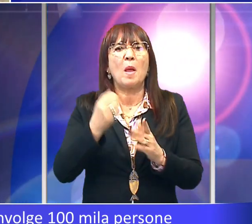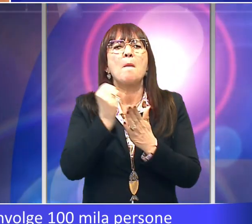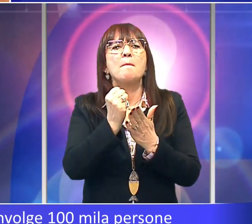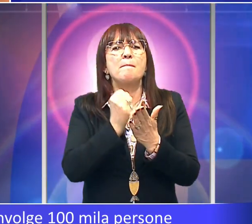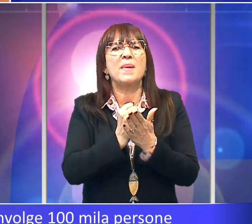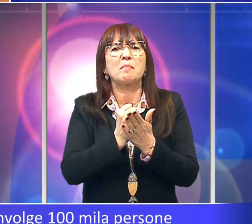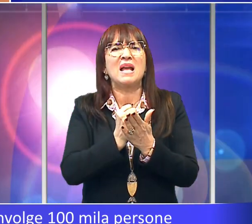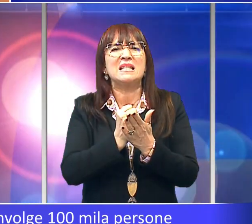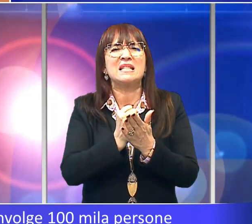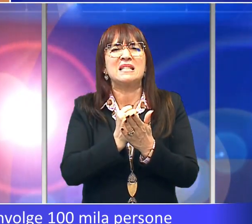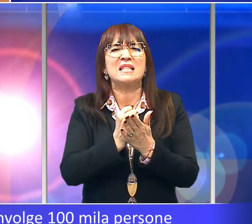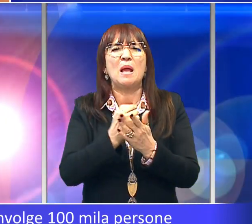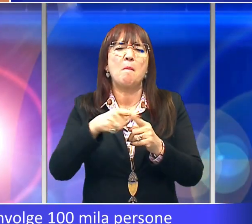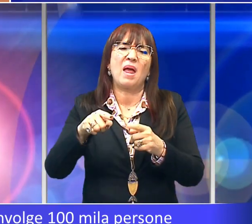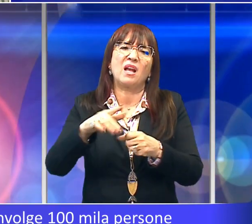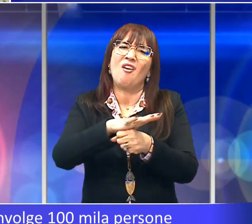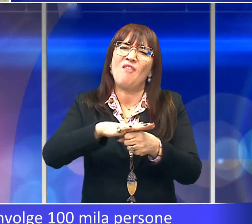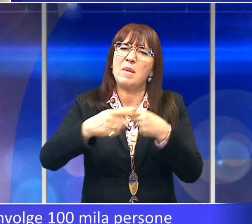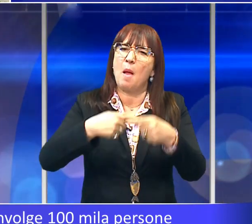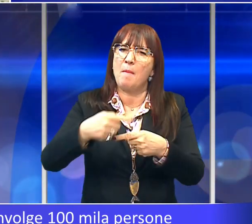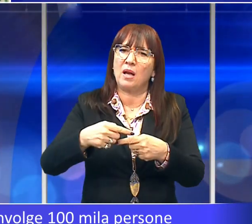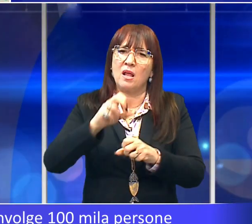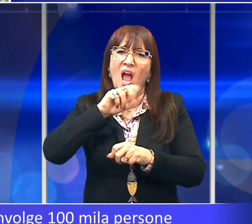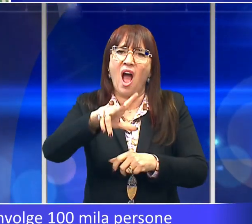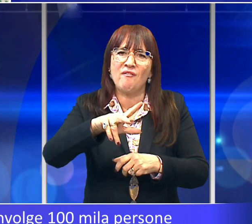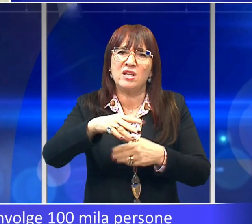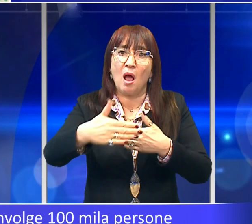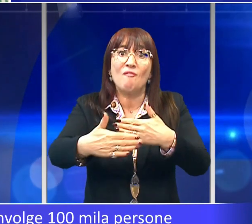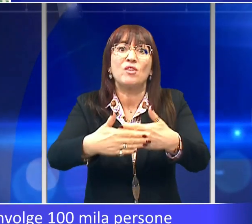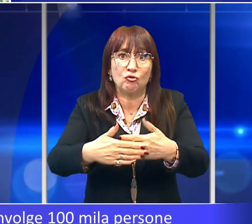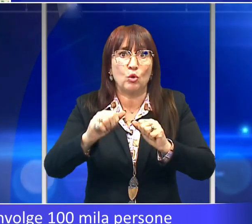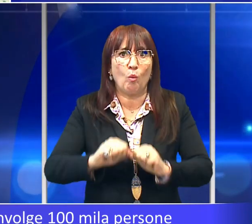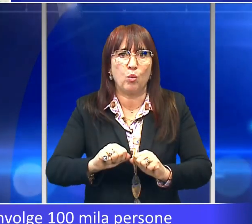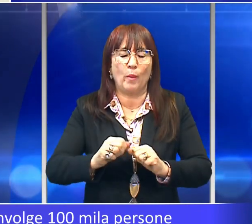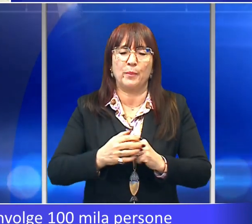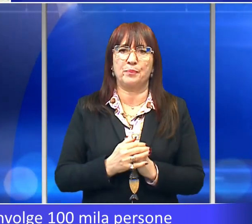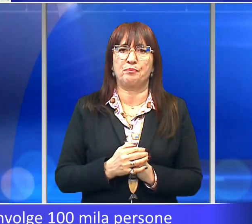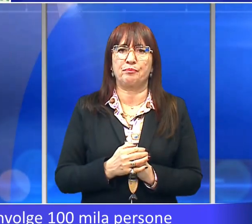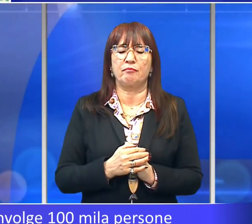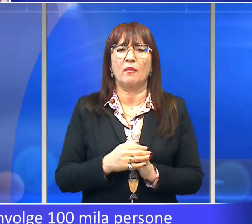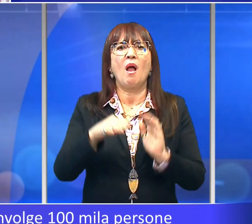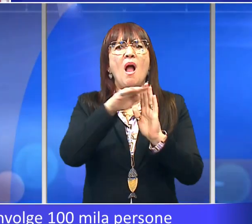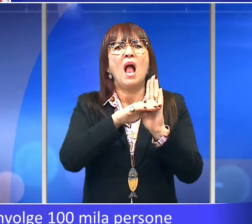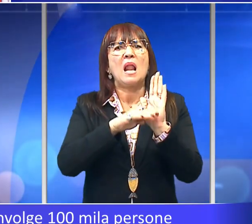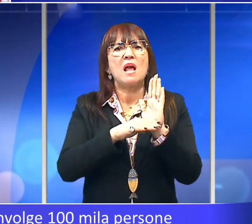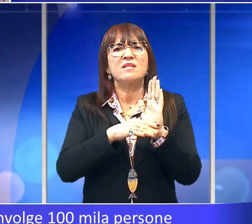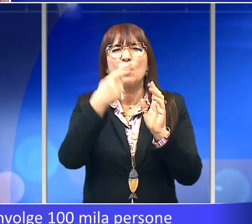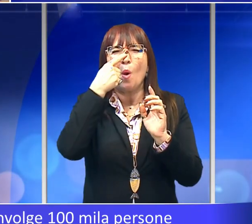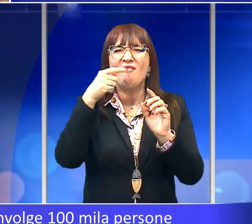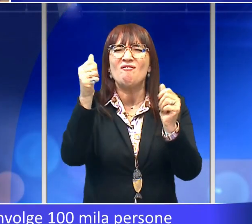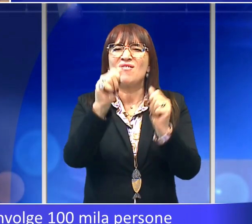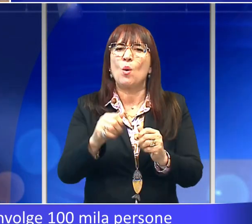breve per chiedere i congedi parentali. Nella classificazione delle